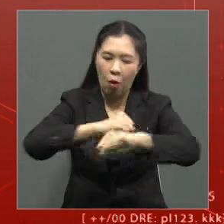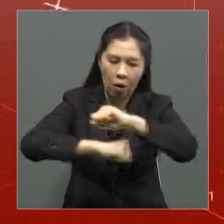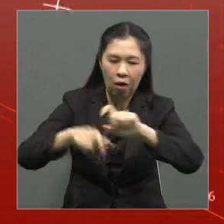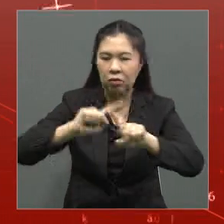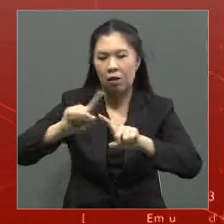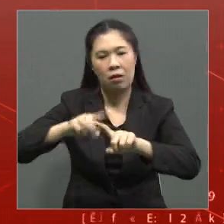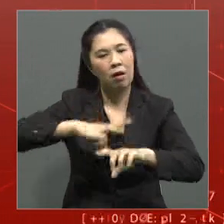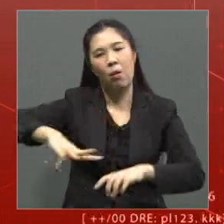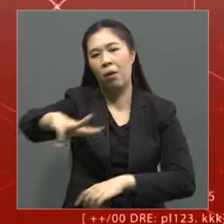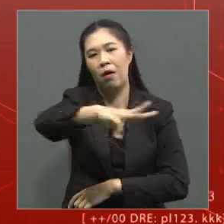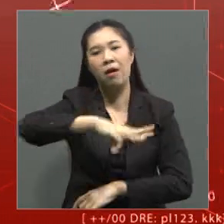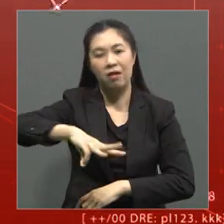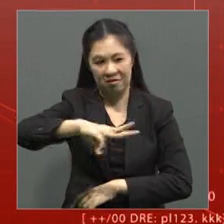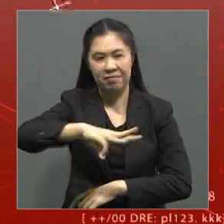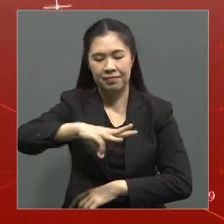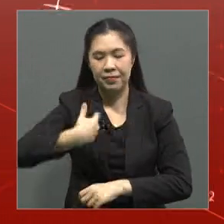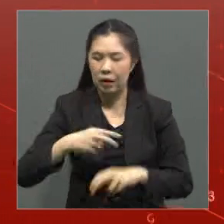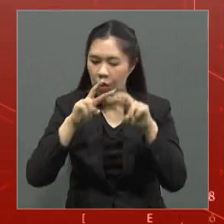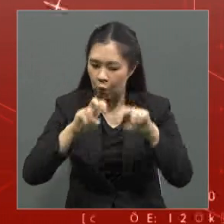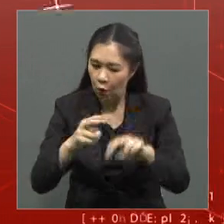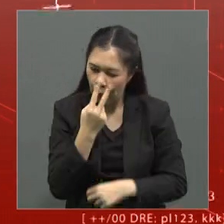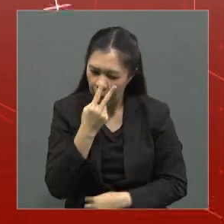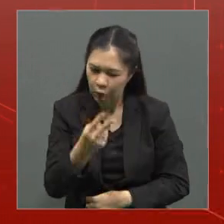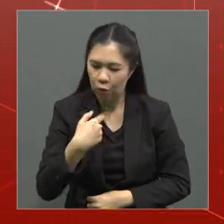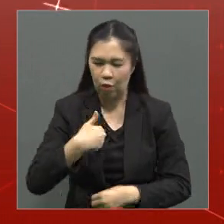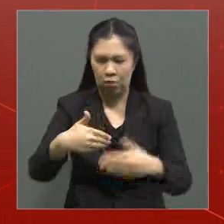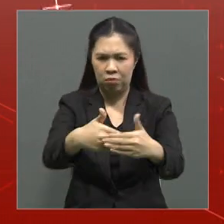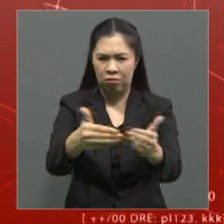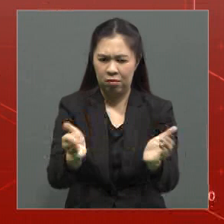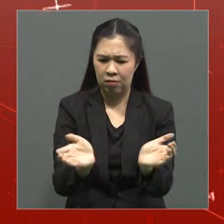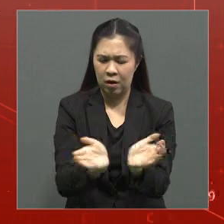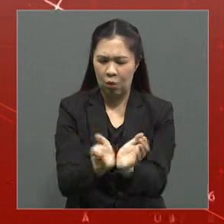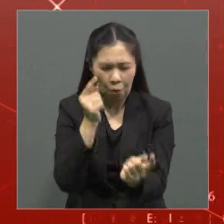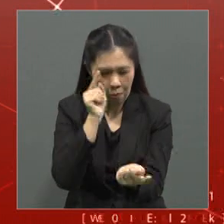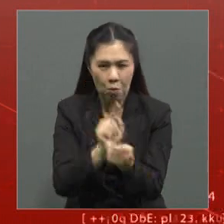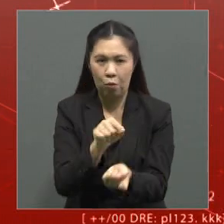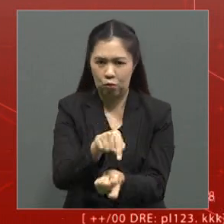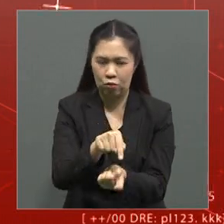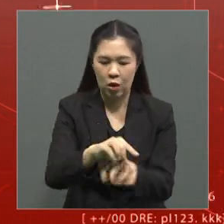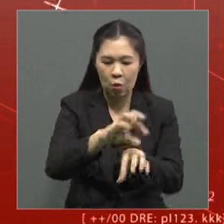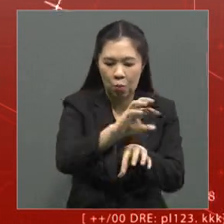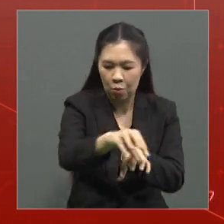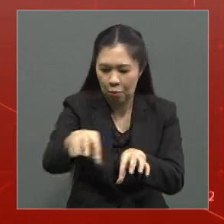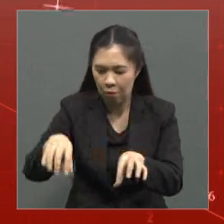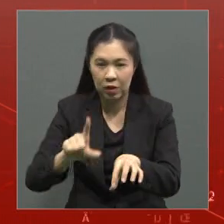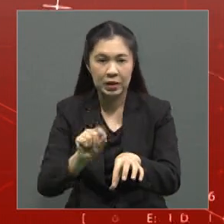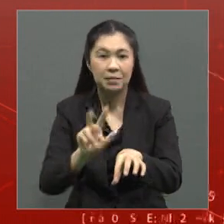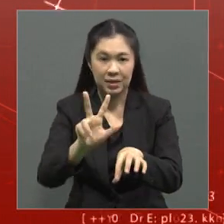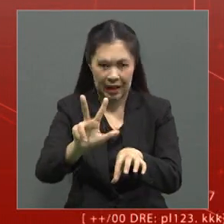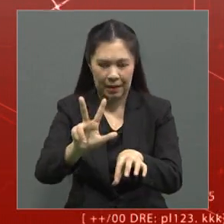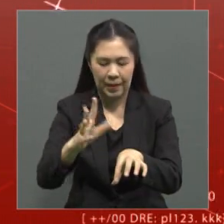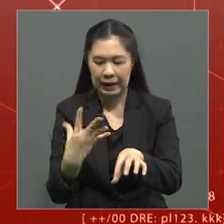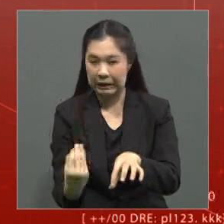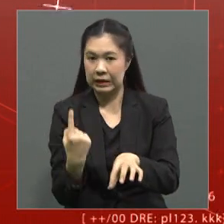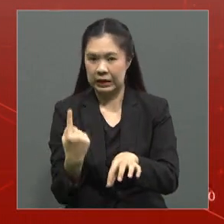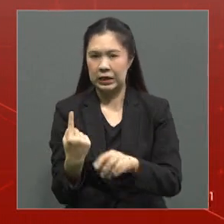คะแล้วก็จากการเข้าไปตรวจสอบเบื้องต้นก็ไปพบหลุมค่ะเป็นหลุมลักษณะเป็นหลุมระเบิดทั้งหมด 23หลุมด้วยกันแต่ว่ามีอยู่ 1หลุมด้วย